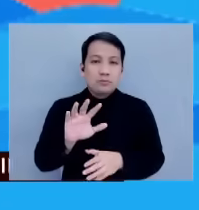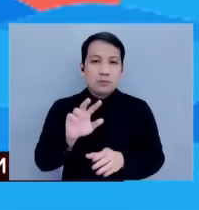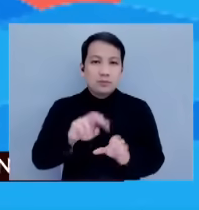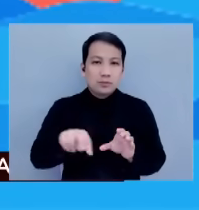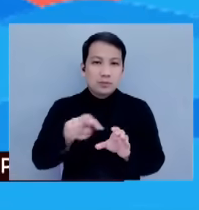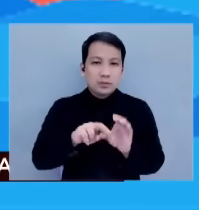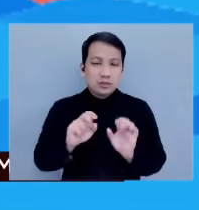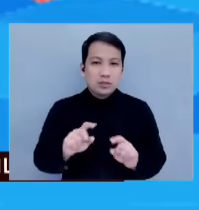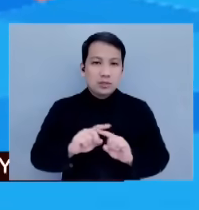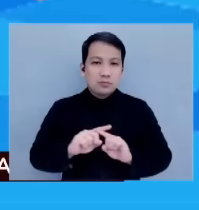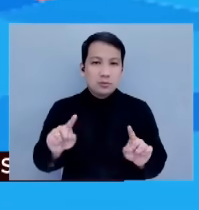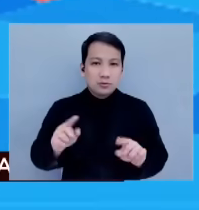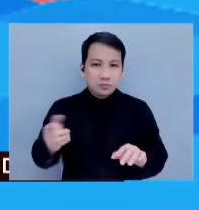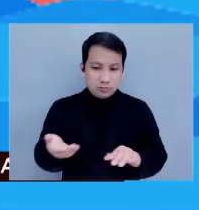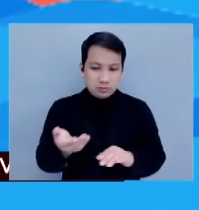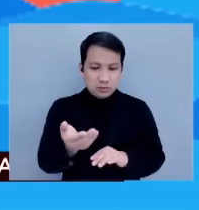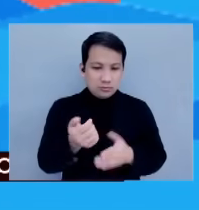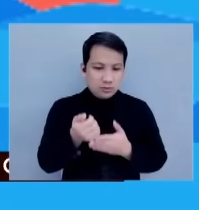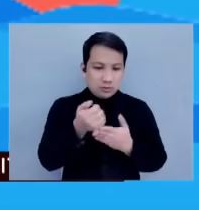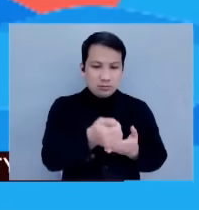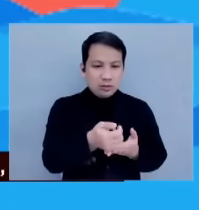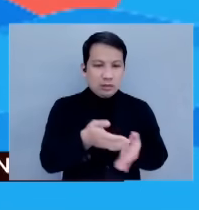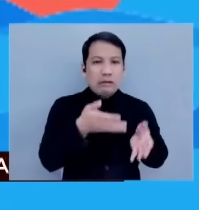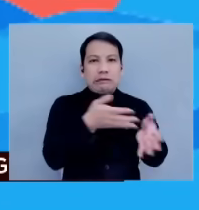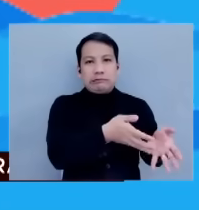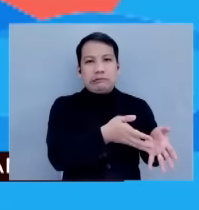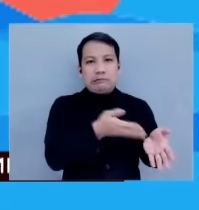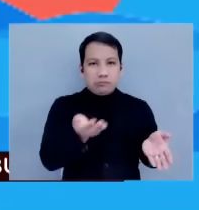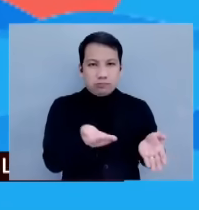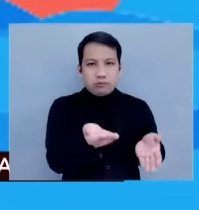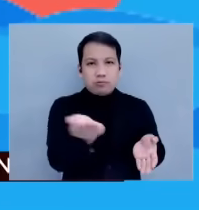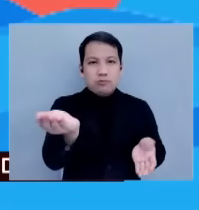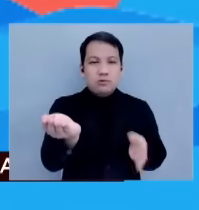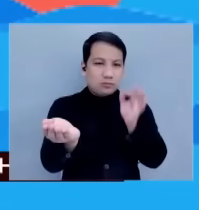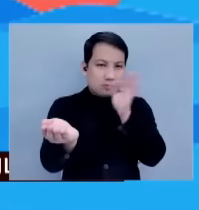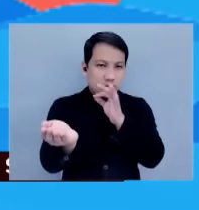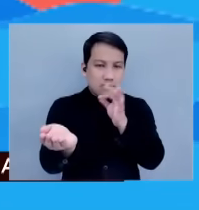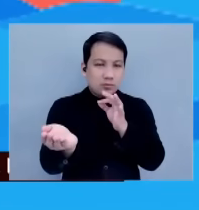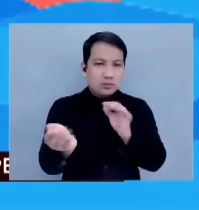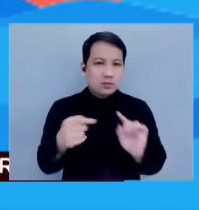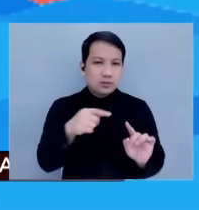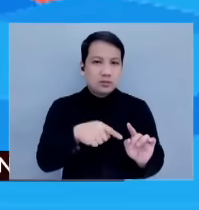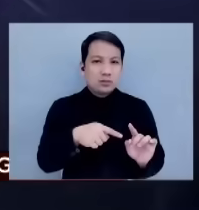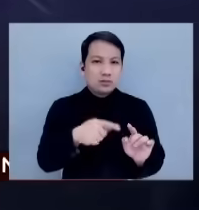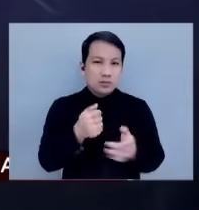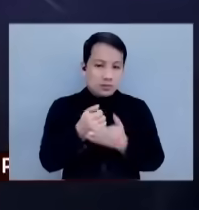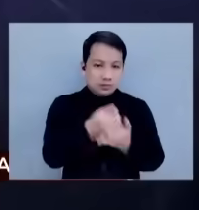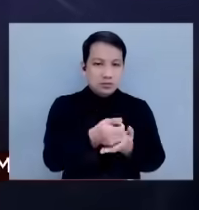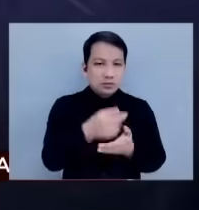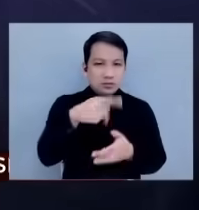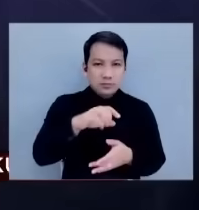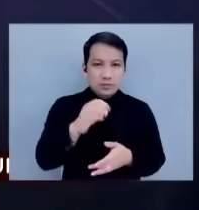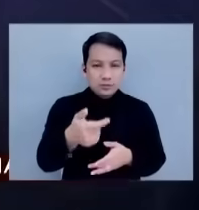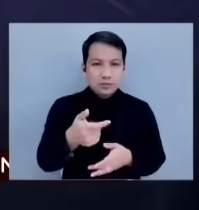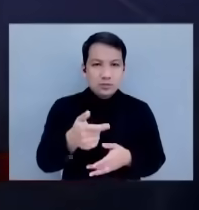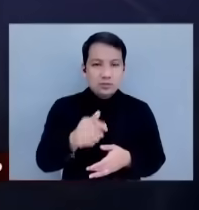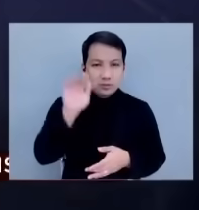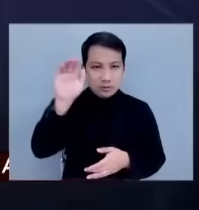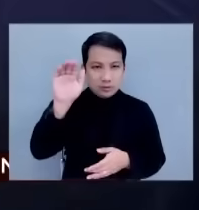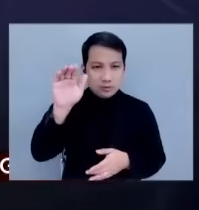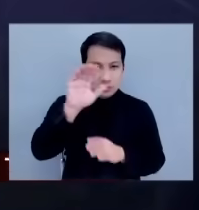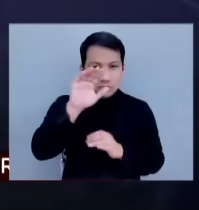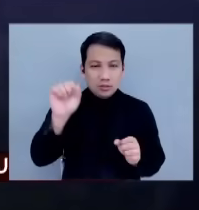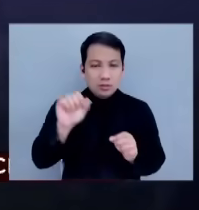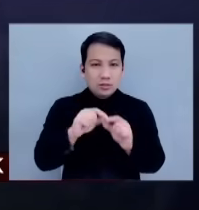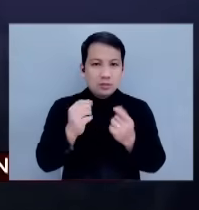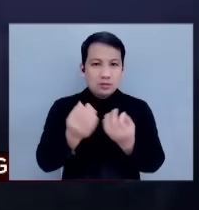sa halit na tulungan, iniwan pa ng barko ang mga Pinoy. Coast Guard na lang ang nag-rescue sa kanila. Nanawagan na kahapon ang kaanak ng isa